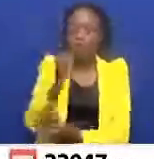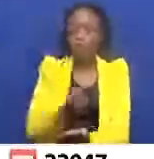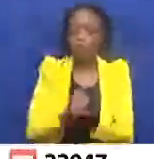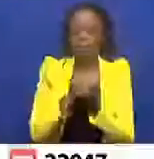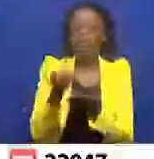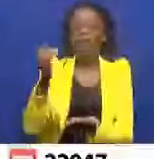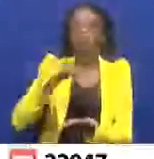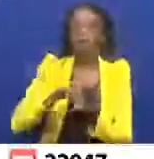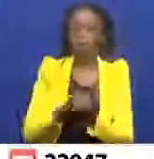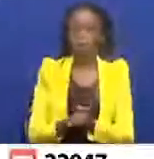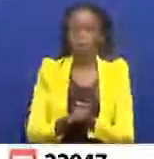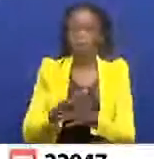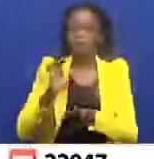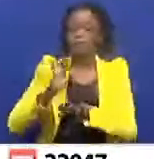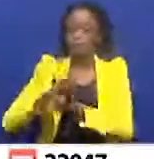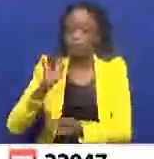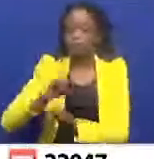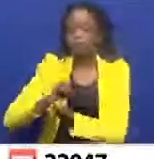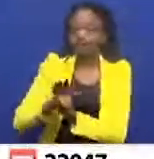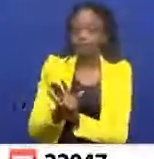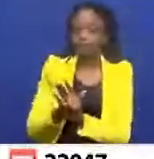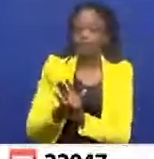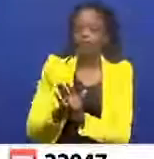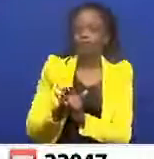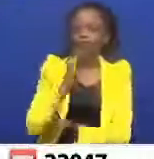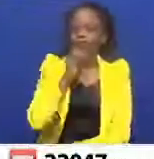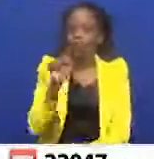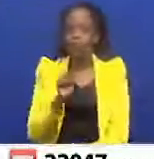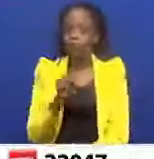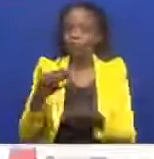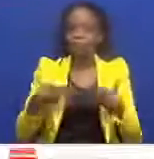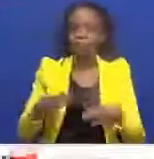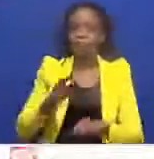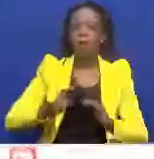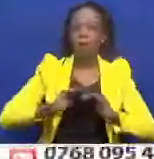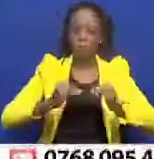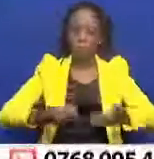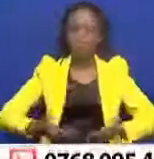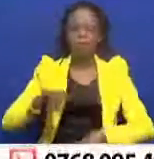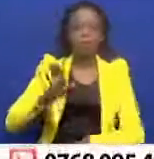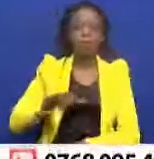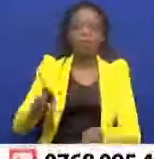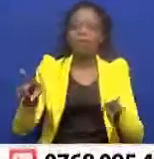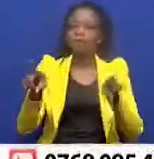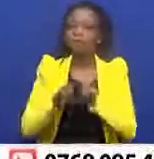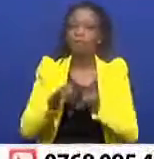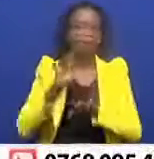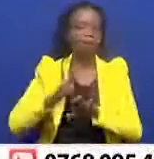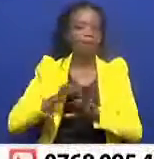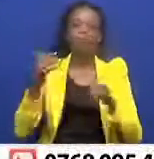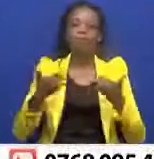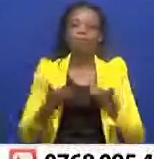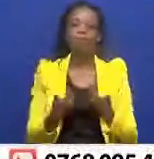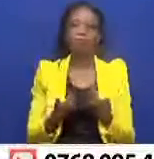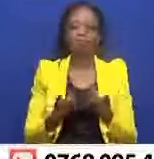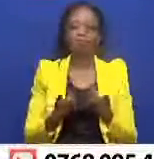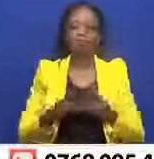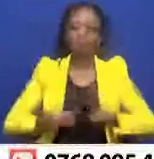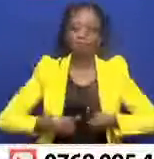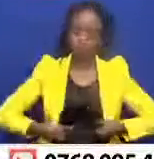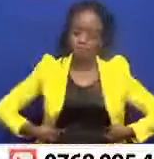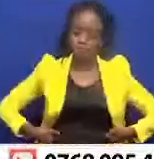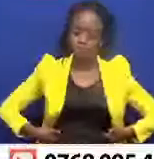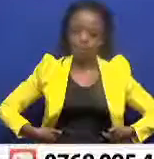Makali ya korona yakidhihiri miongoni mwa wakongwe, akina mama wajane nao hawajasazwa, hasa na makali ya njaa.